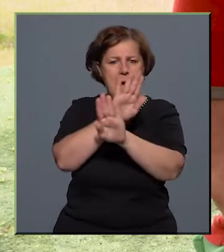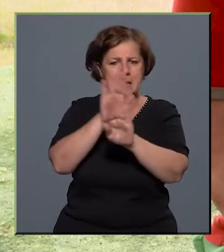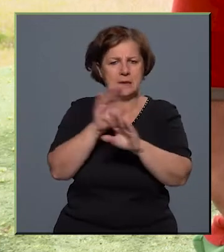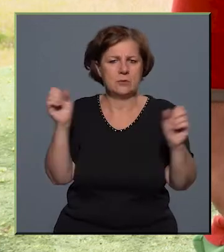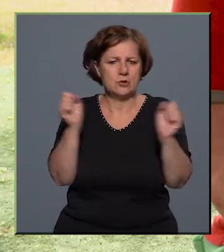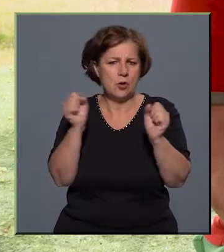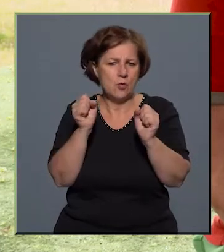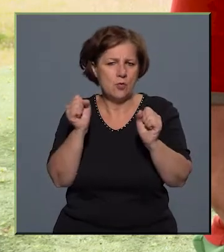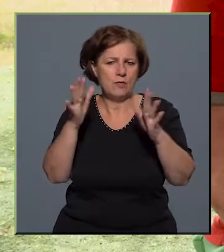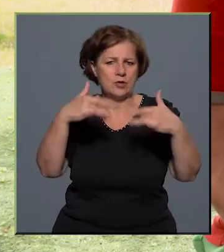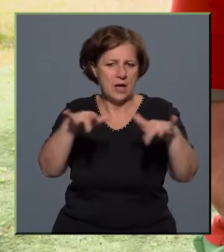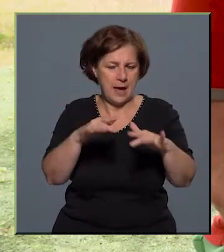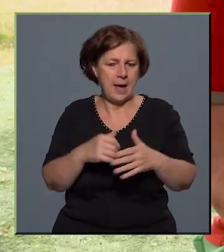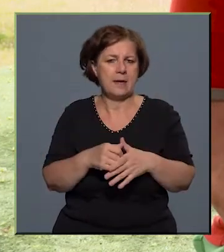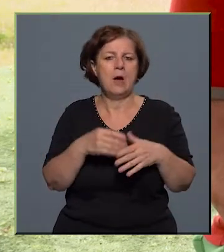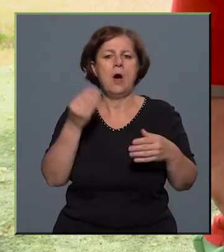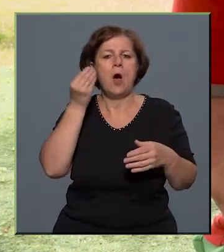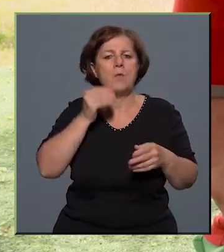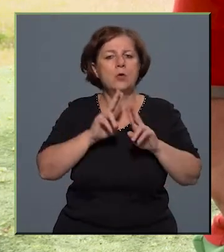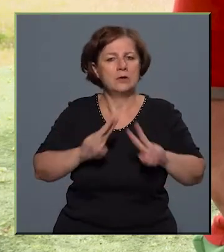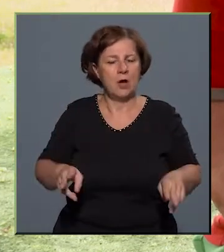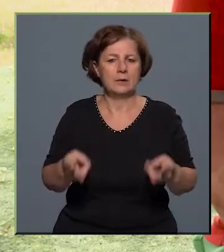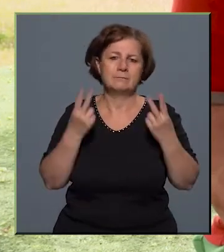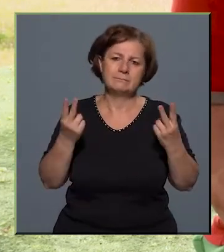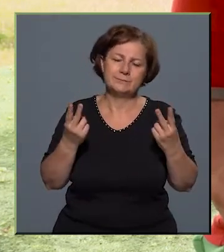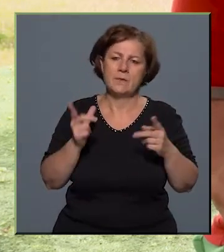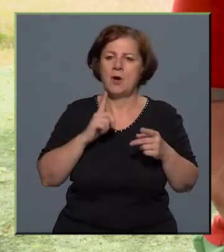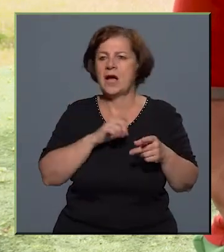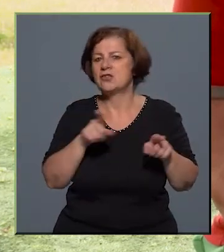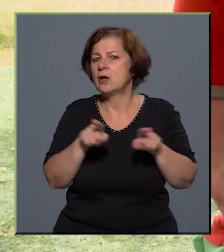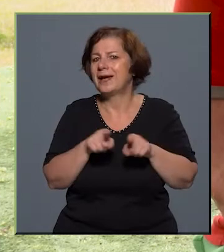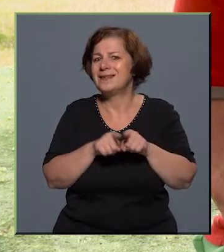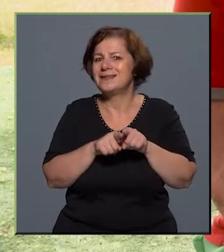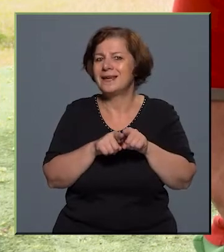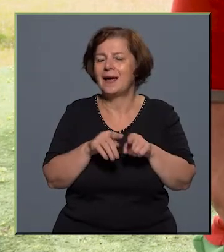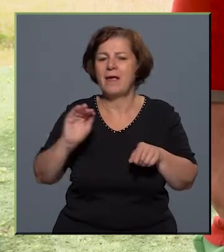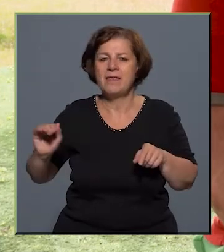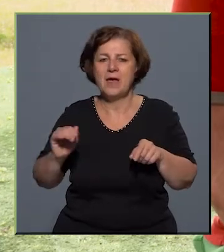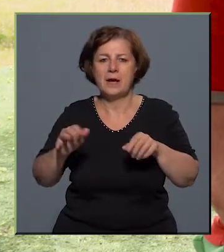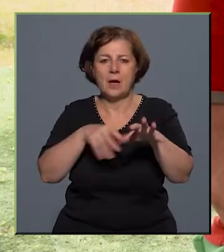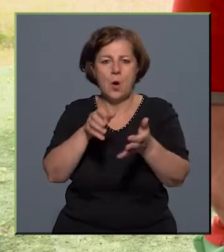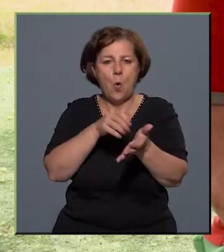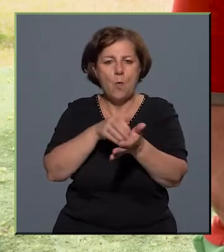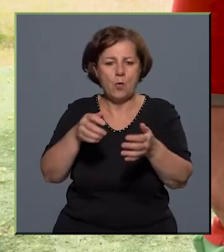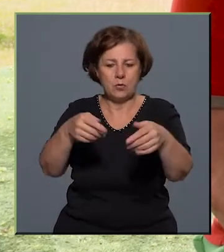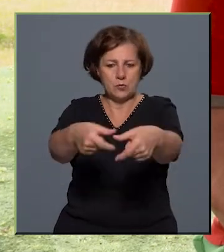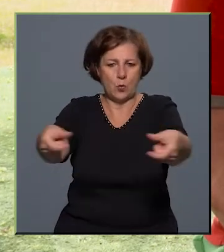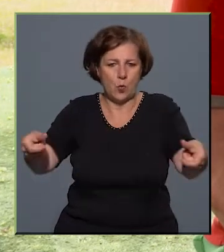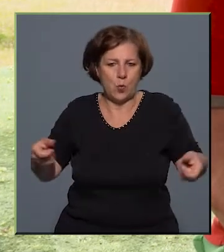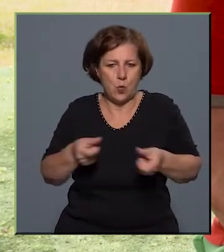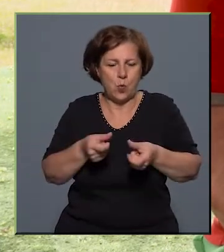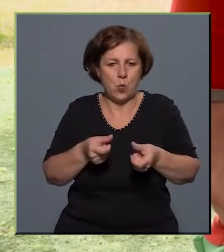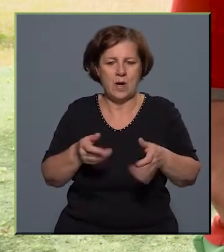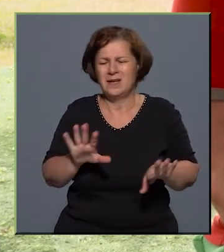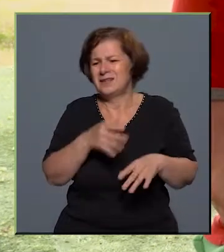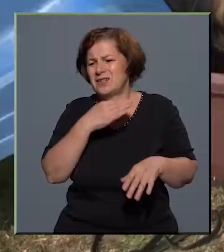abszolút árnyékos, hűvös hely. Ha van rá mód lehetőség, akár csak egy ilyen gyerek homokozó közép vagy kistestű